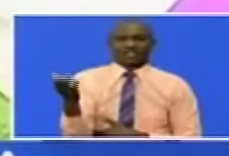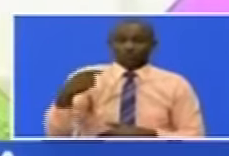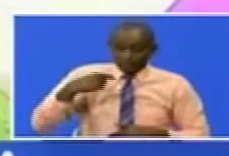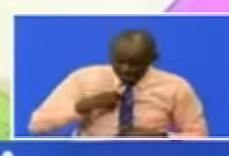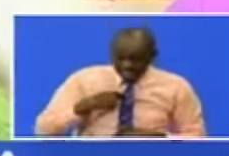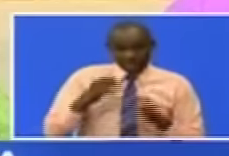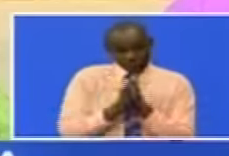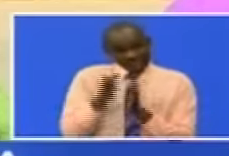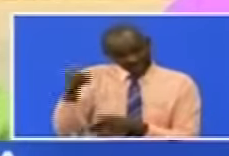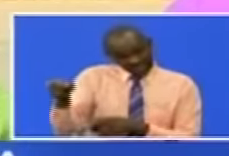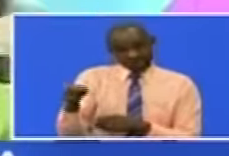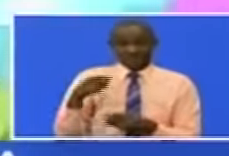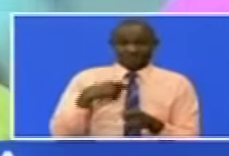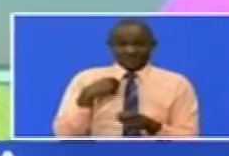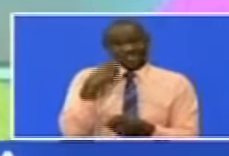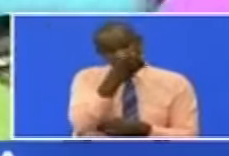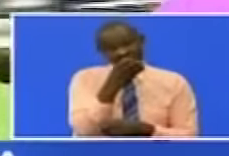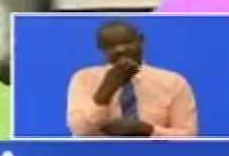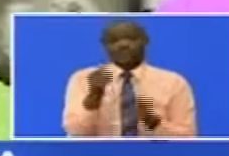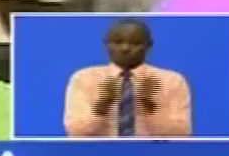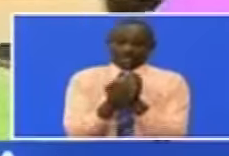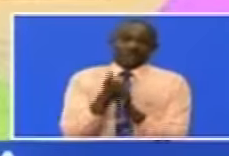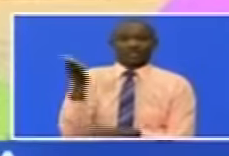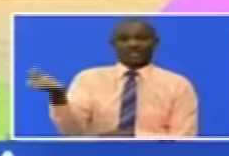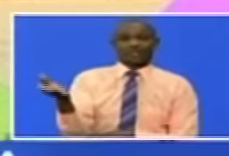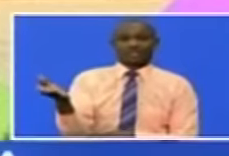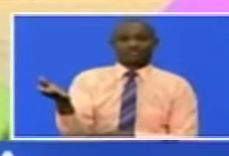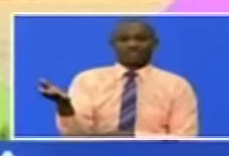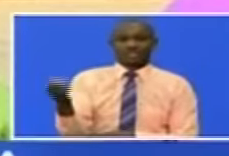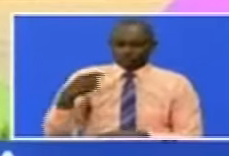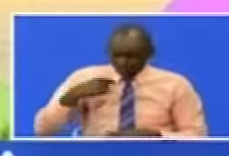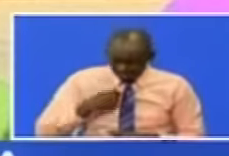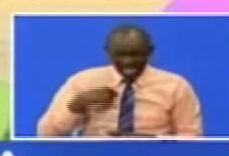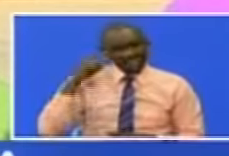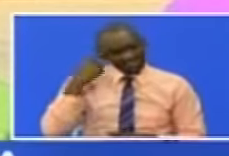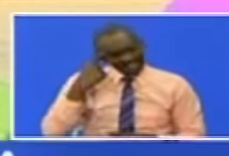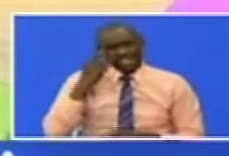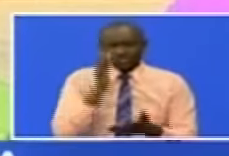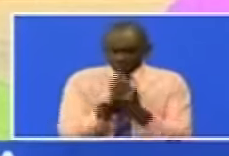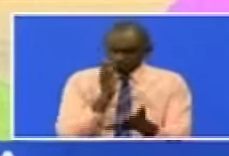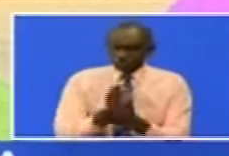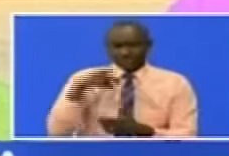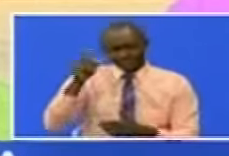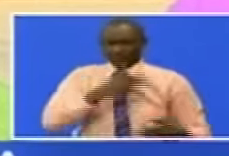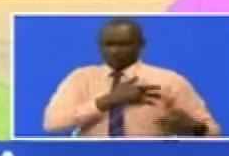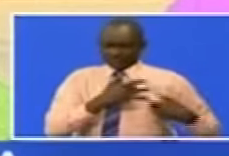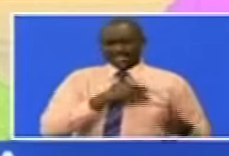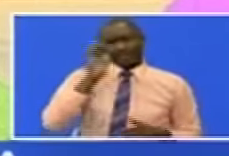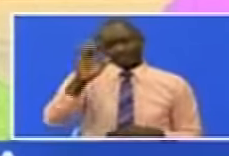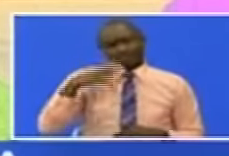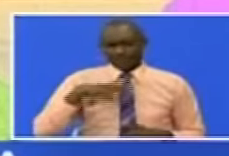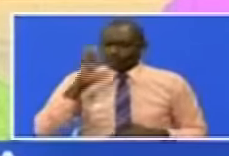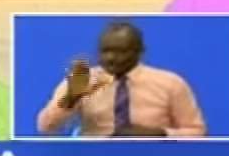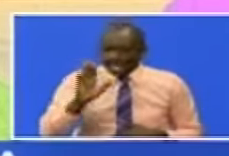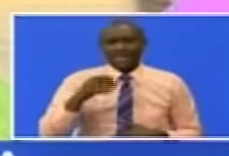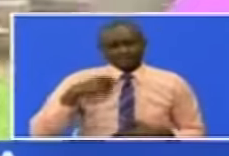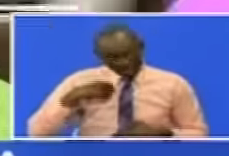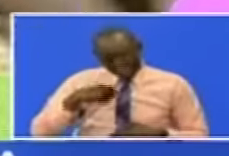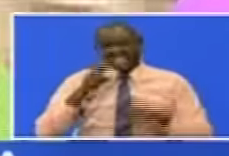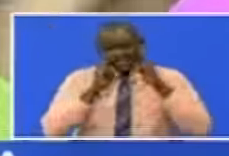KDF several times and the AMISOM soldiers. So I think actually their main concern was the way I'm